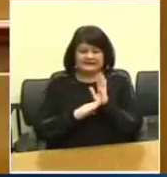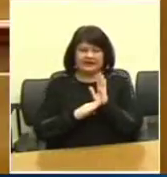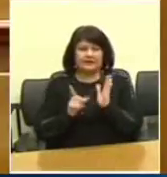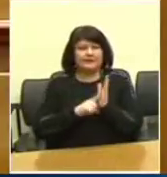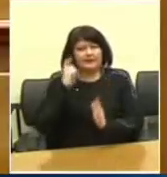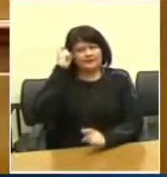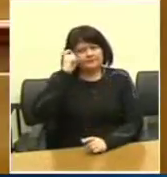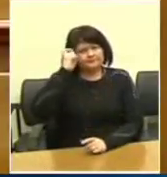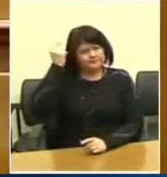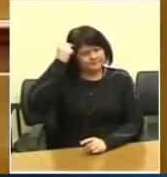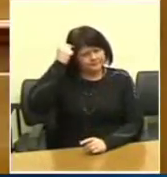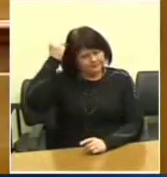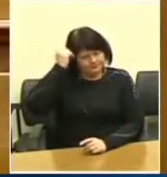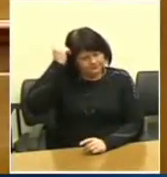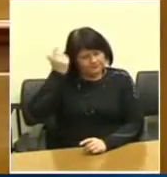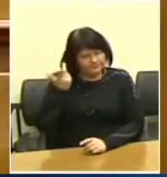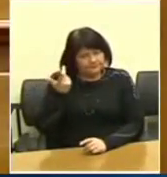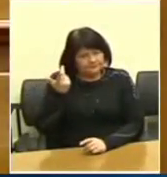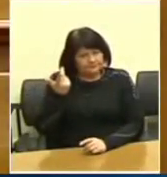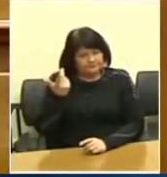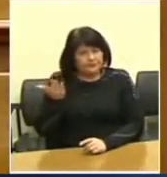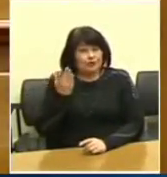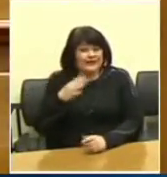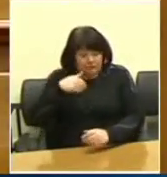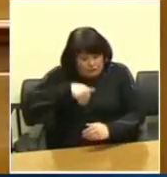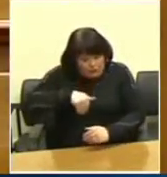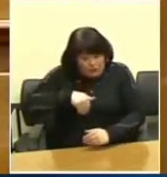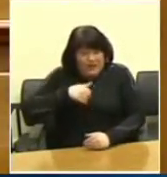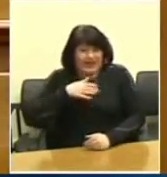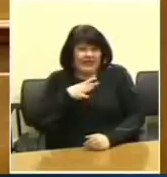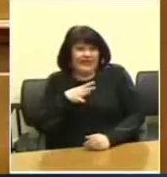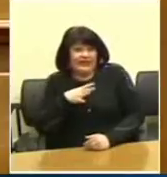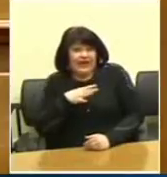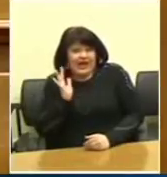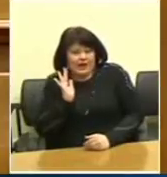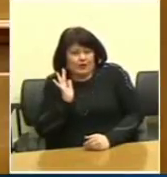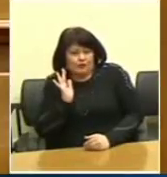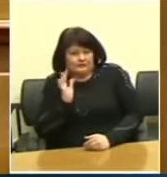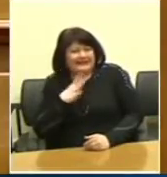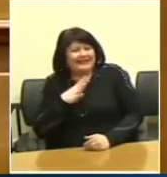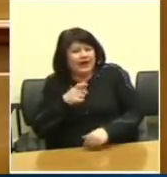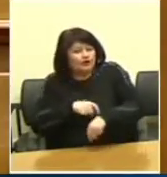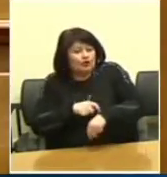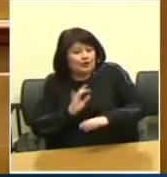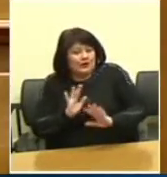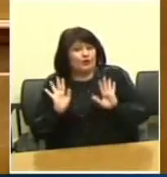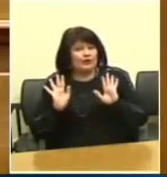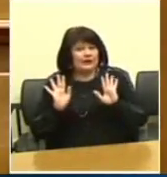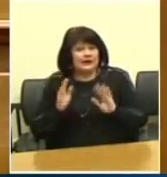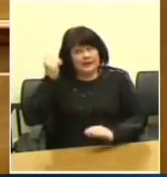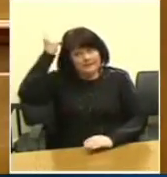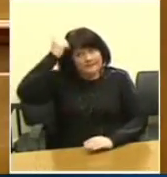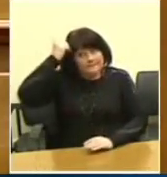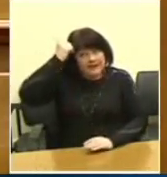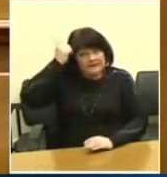μας όχι μύχιες, επιθυμίες ή τον παρόντα πολιτικό χρόνο, αλλά πρέπει να έχουμε στο μυαλό μας